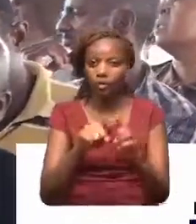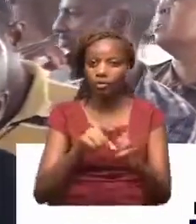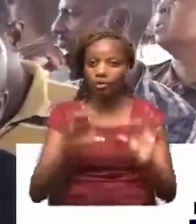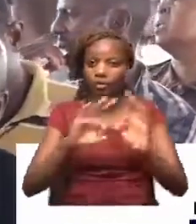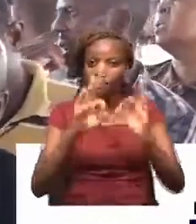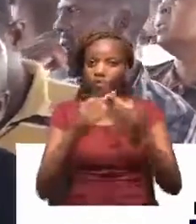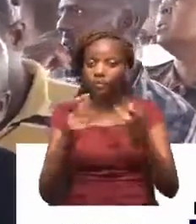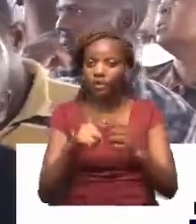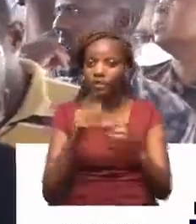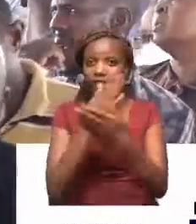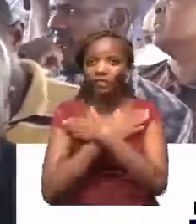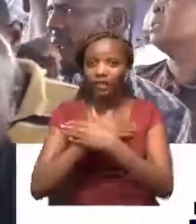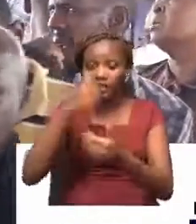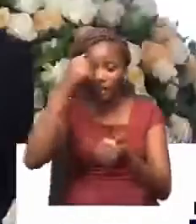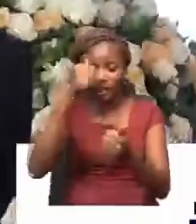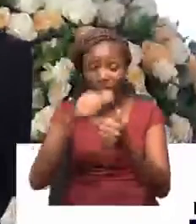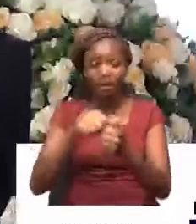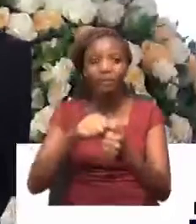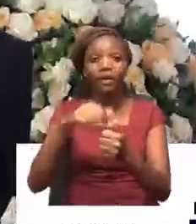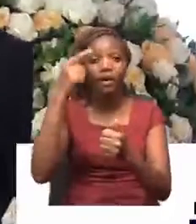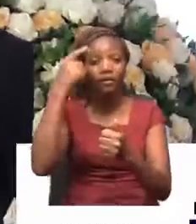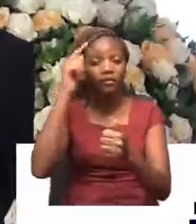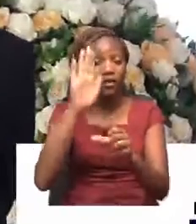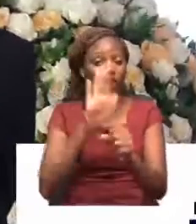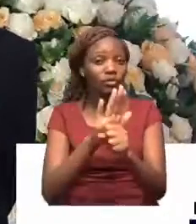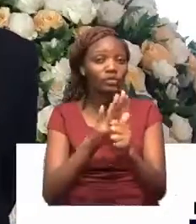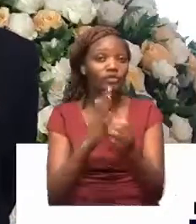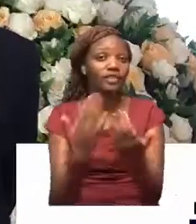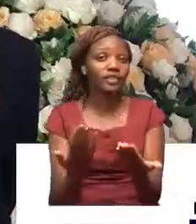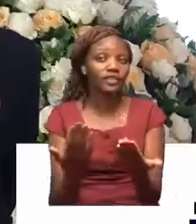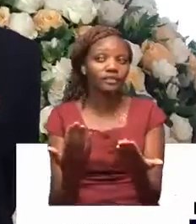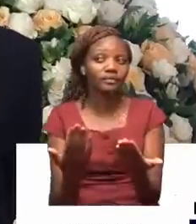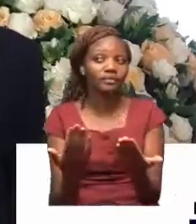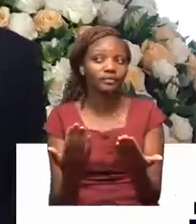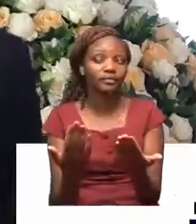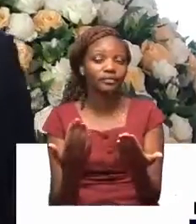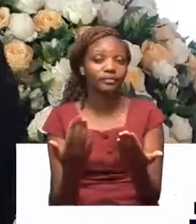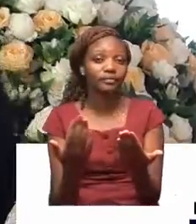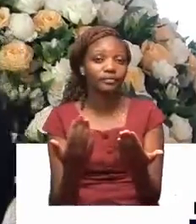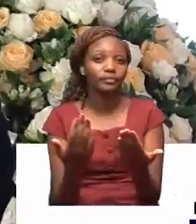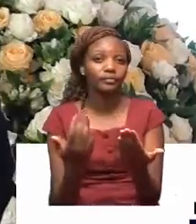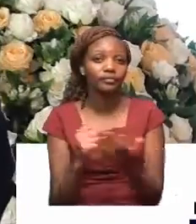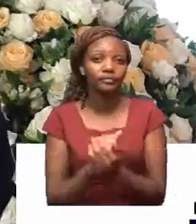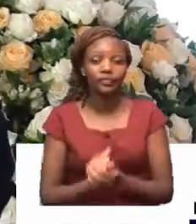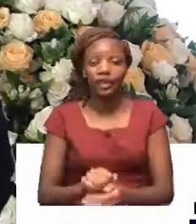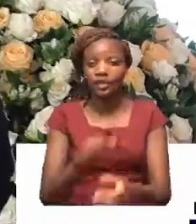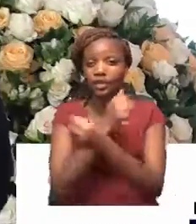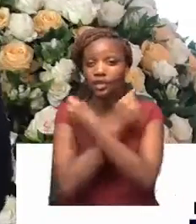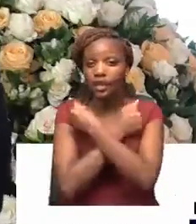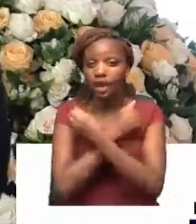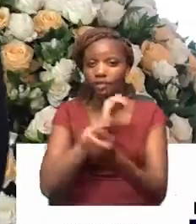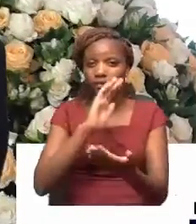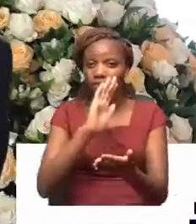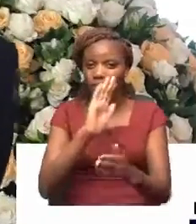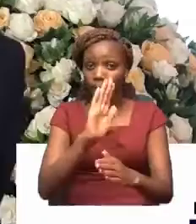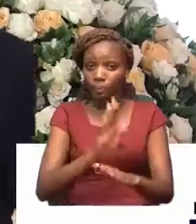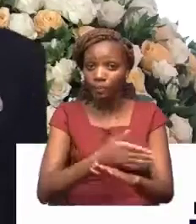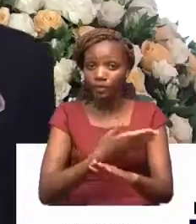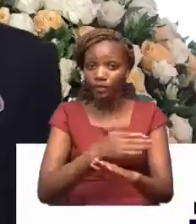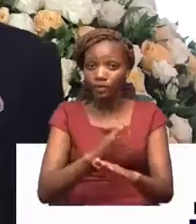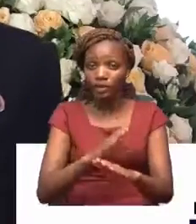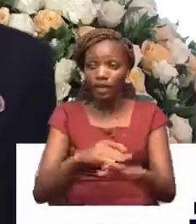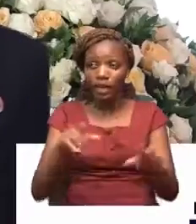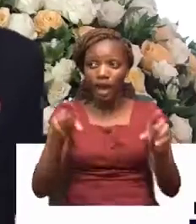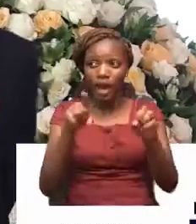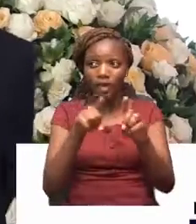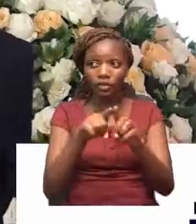marafiki wanamkumbuka kwa mingi. I'm an advocate for equality, a lover of music, and most importantly, a